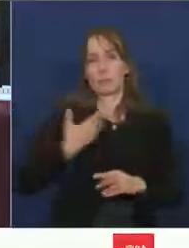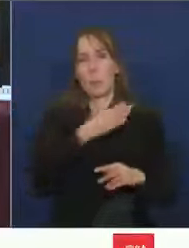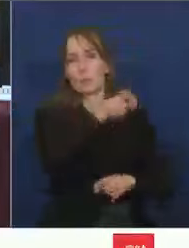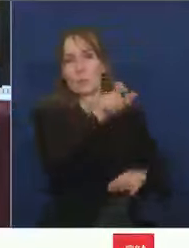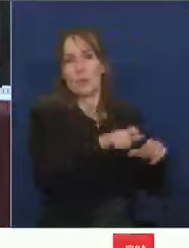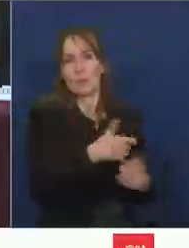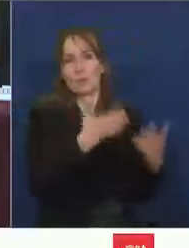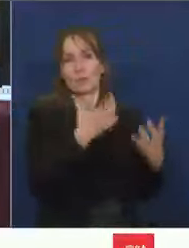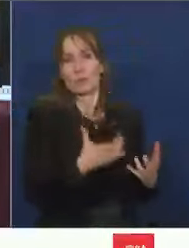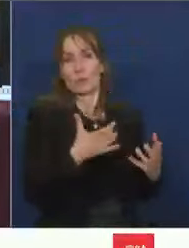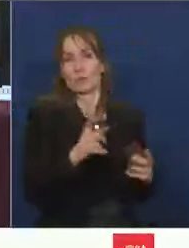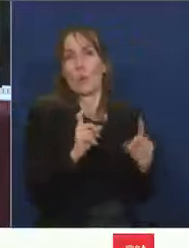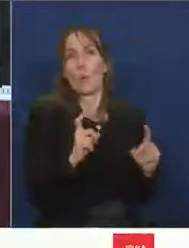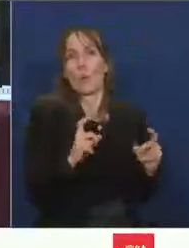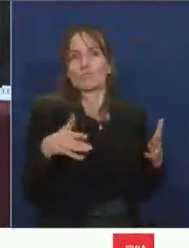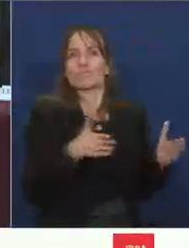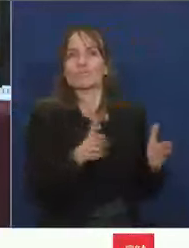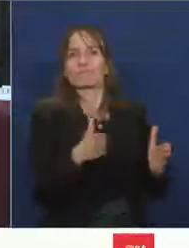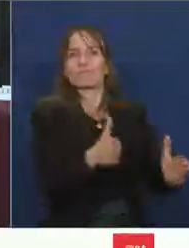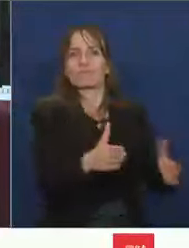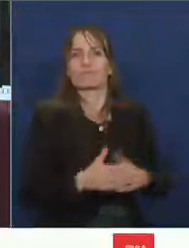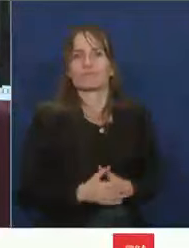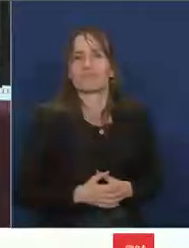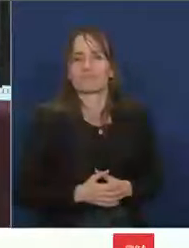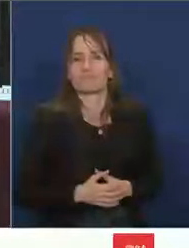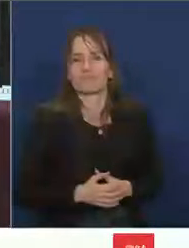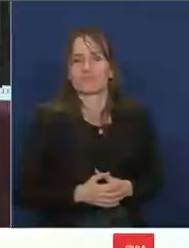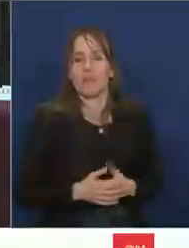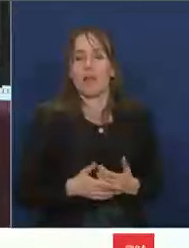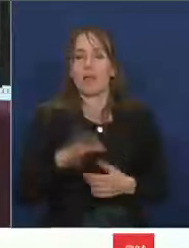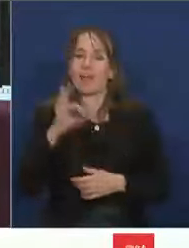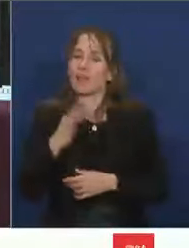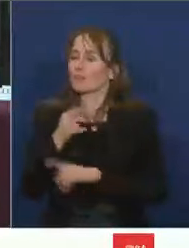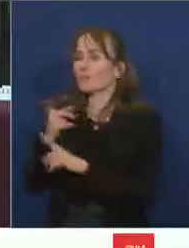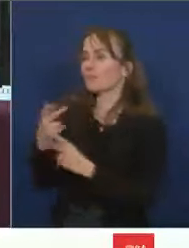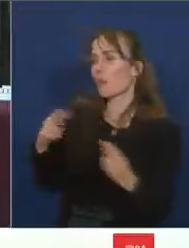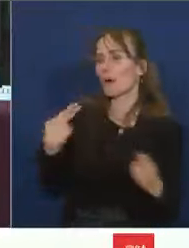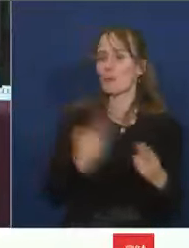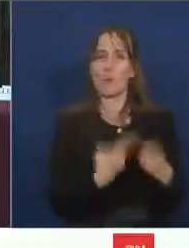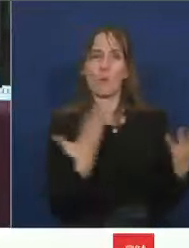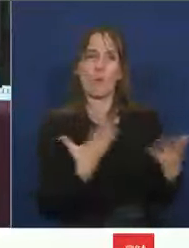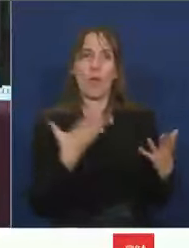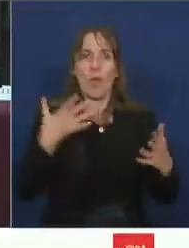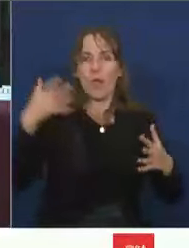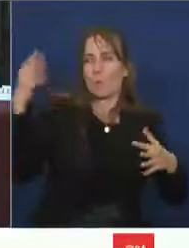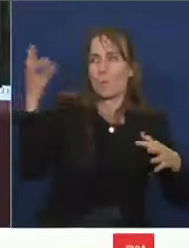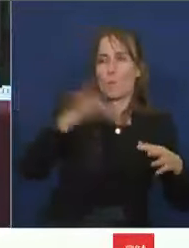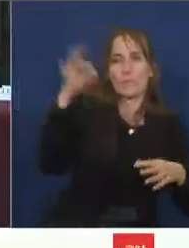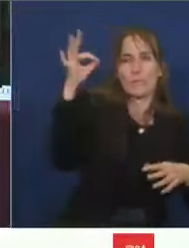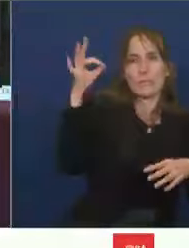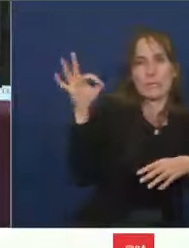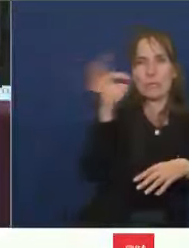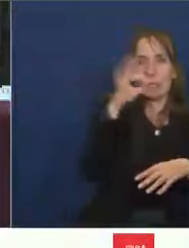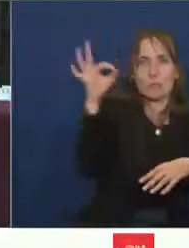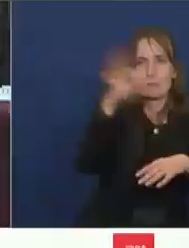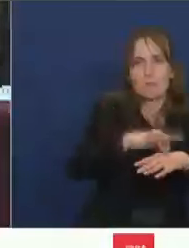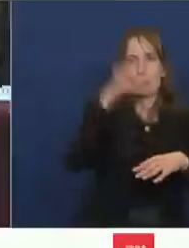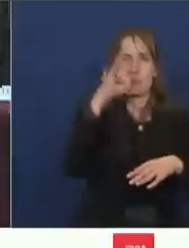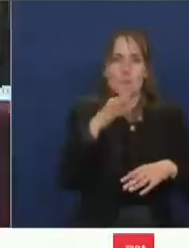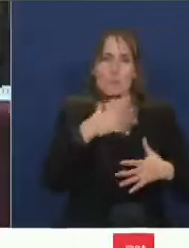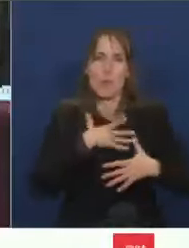alors, ont craint les moustiques. Bien malheureusement, certaines piqûres sont autrement plus dangereuses que celles d'insectes